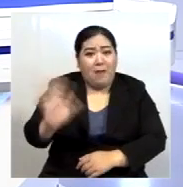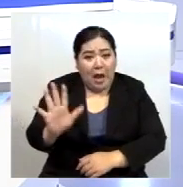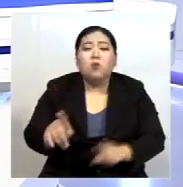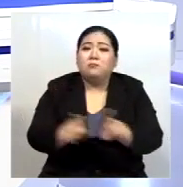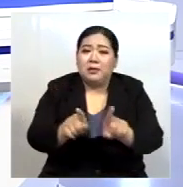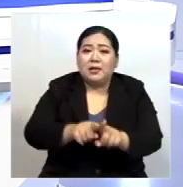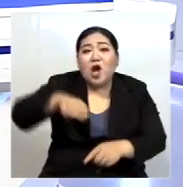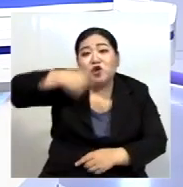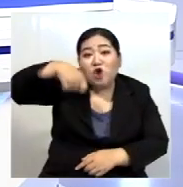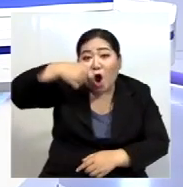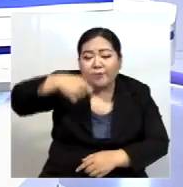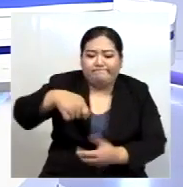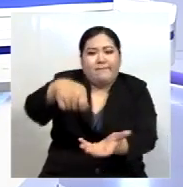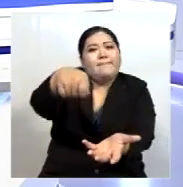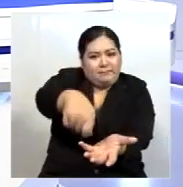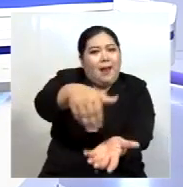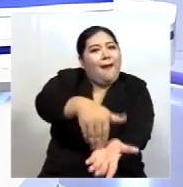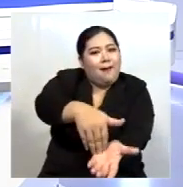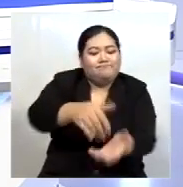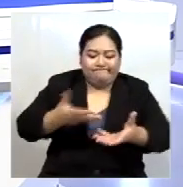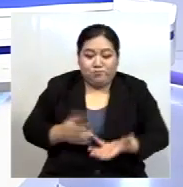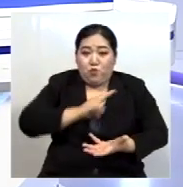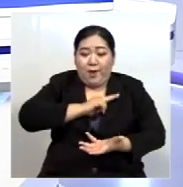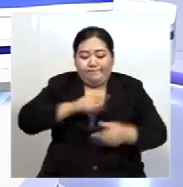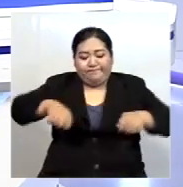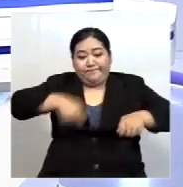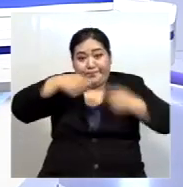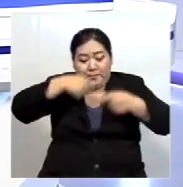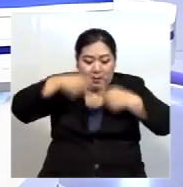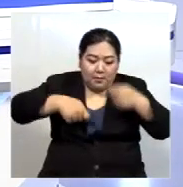างๆที่ออกมาจากร่างกายของเรามันก็ลดลงโอกาสเสี่ยงกับการติดเชื้อก็ลดลงเช่นเดียวกัน